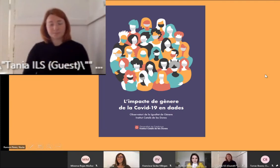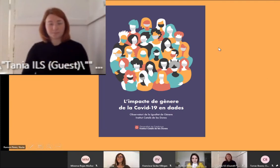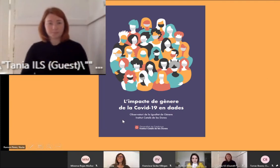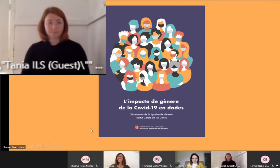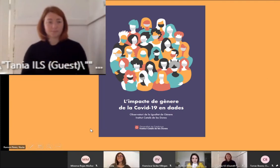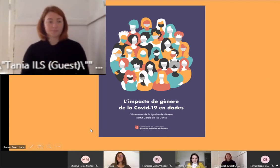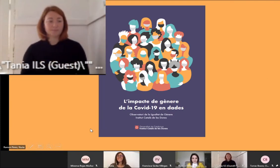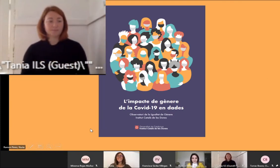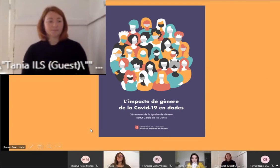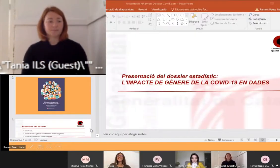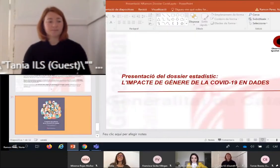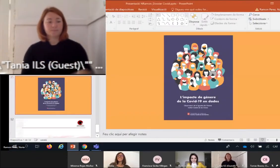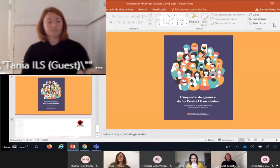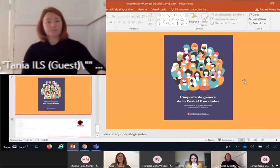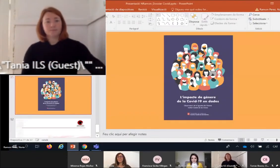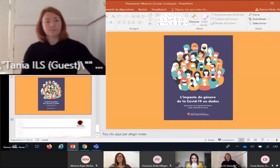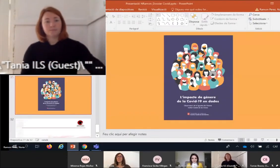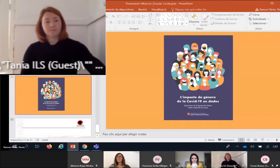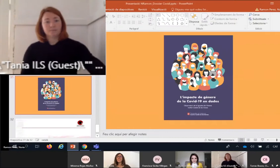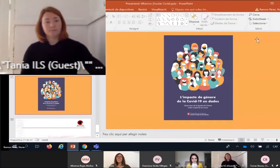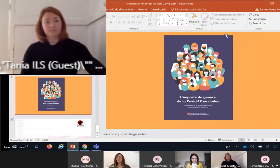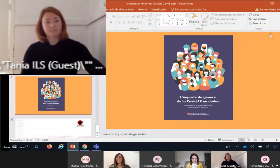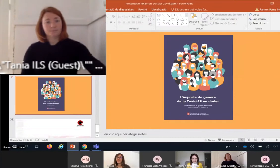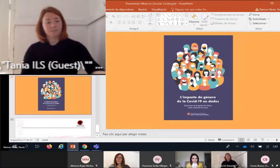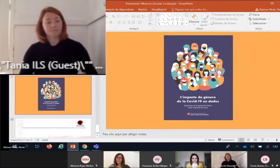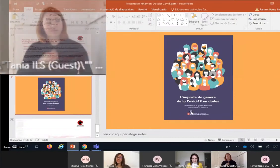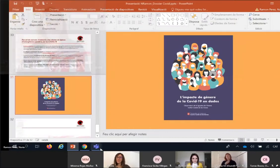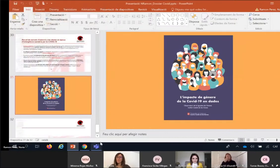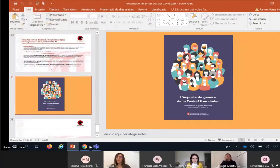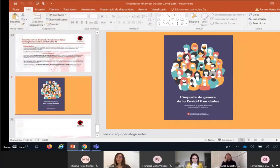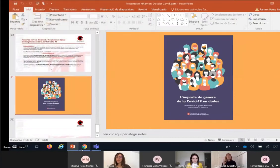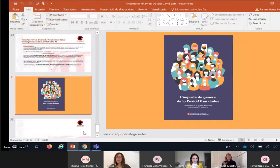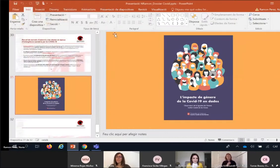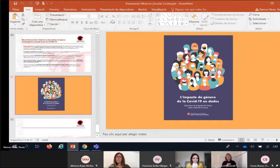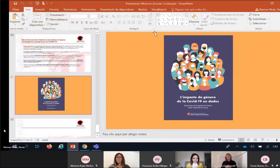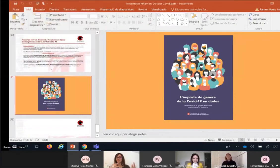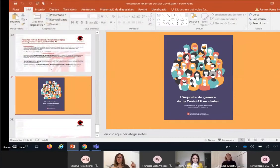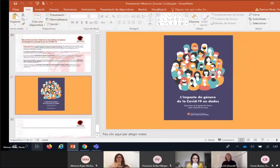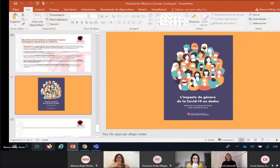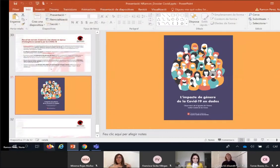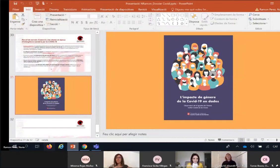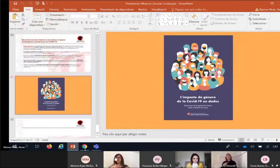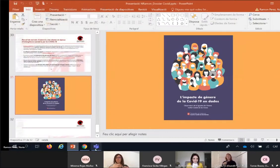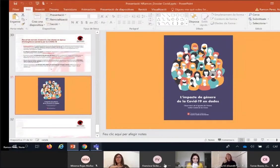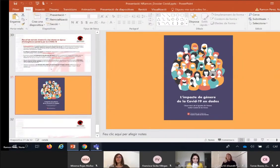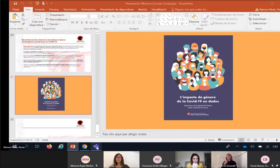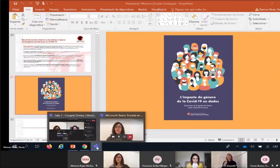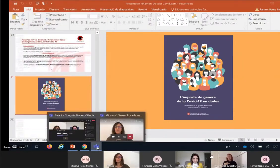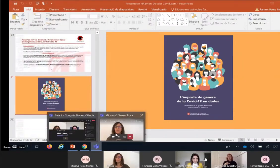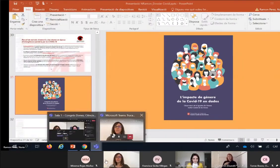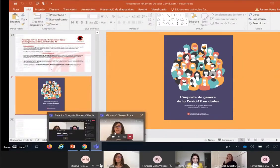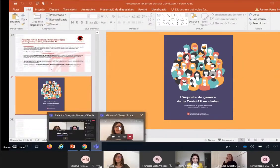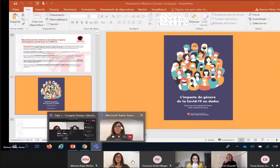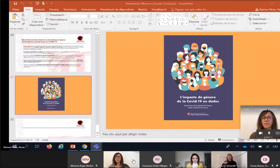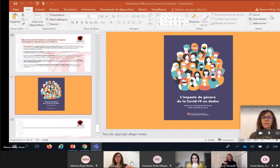gràcies, Núria. Bon dia a tothom. Núria, tenim una pregunta, i si després ja veiem